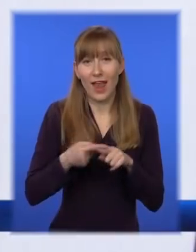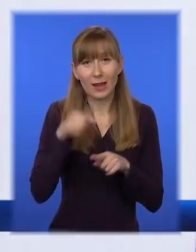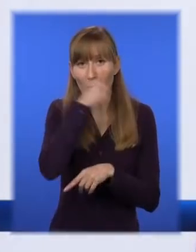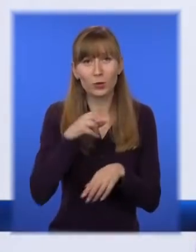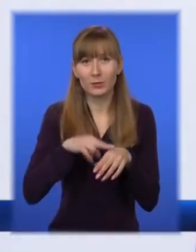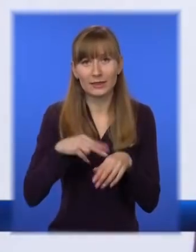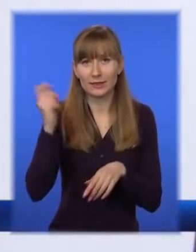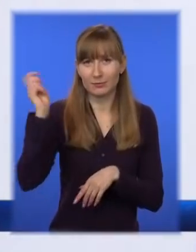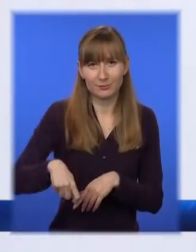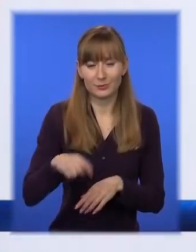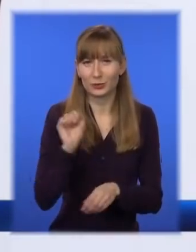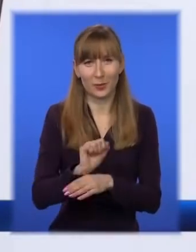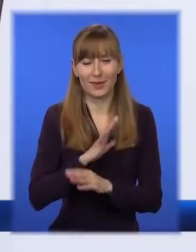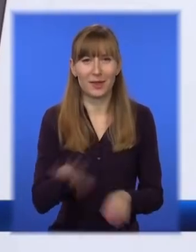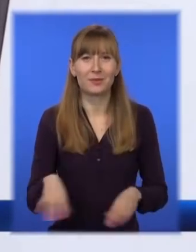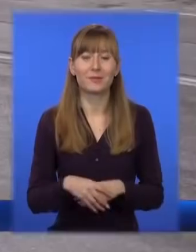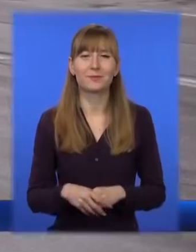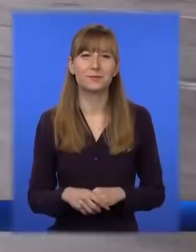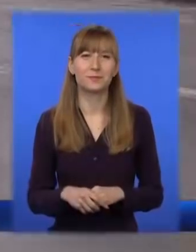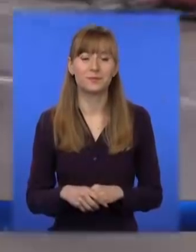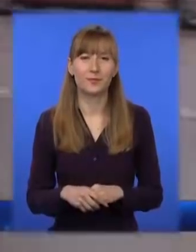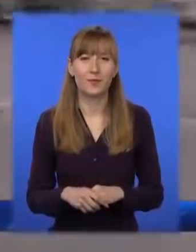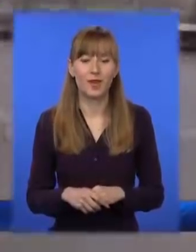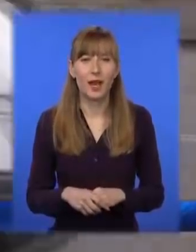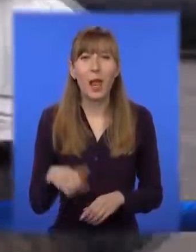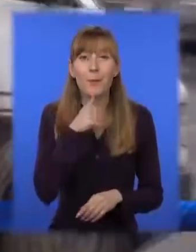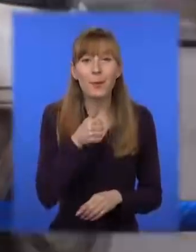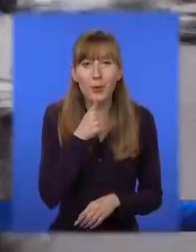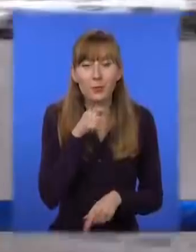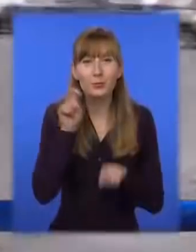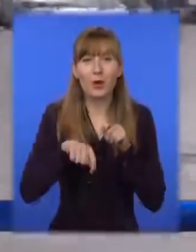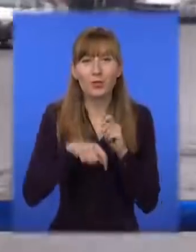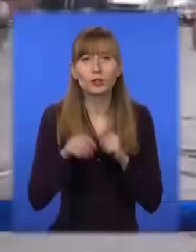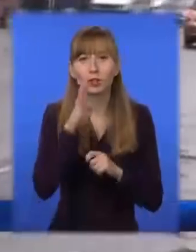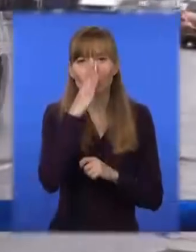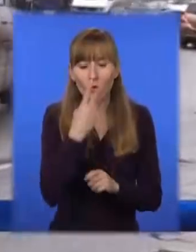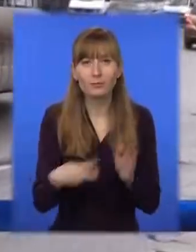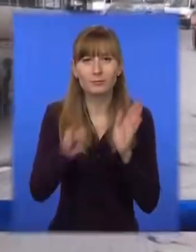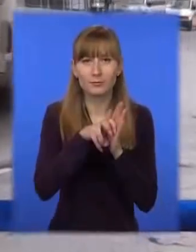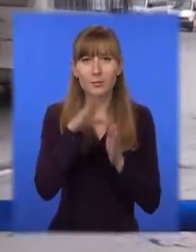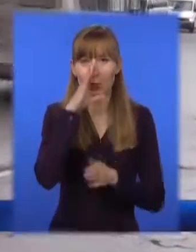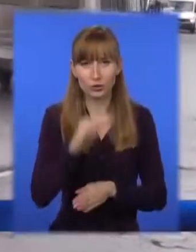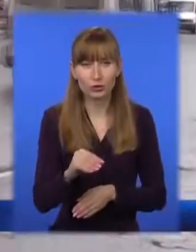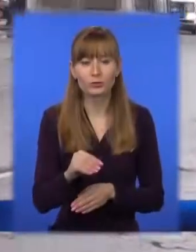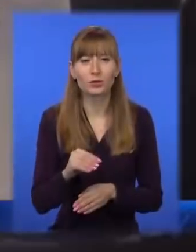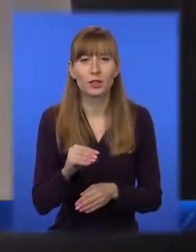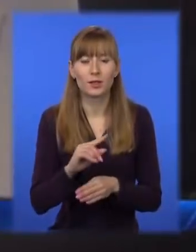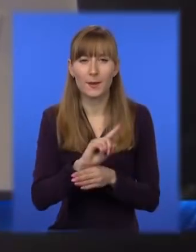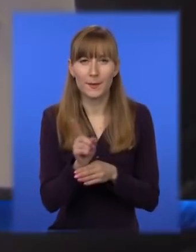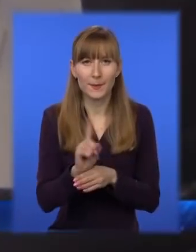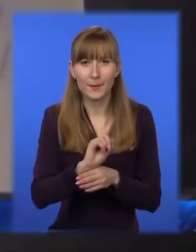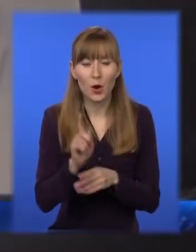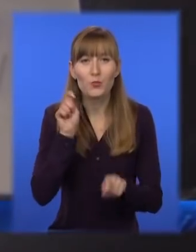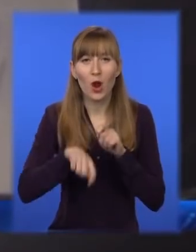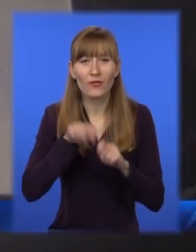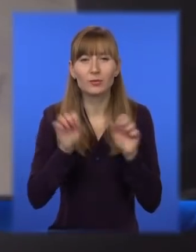В этом году ще не зустрічались з поліцією. Робимо невеличкий експеримент. Сідаємо на соцмісті до салону однієї з маршруток.